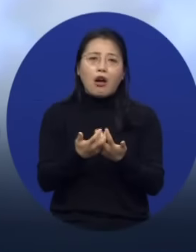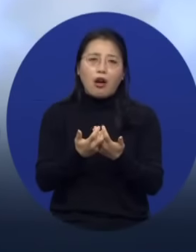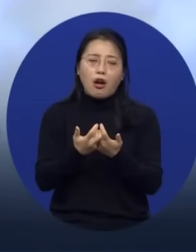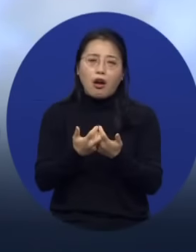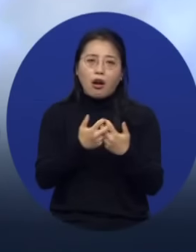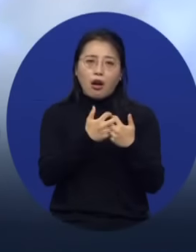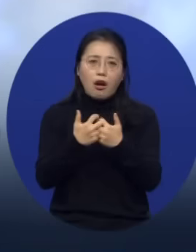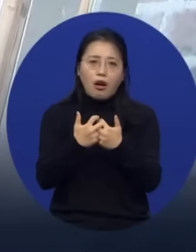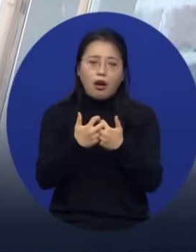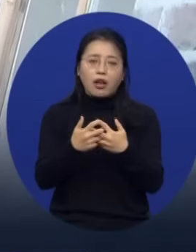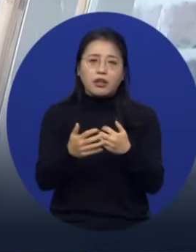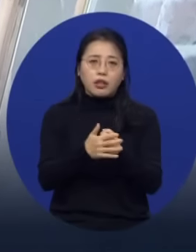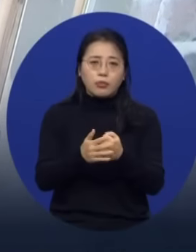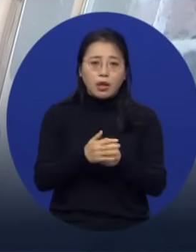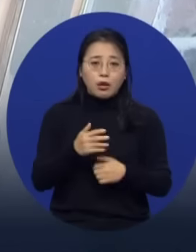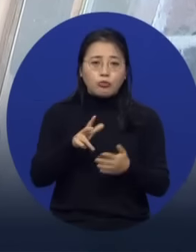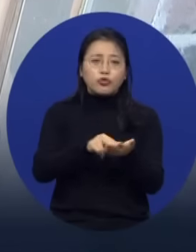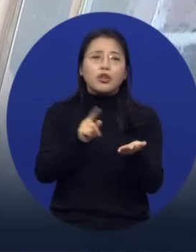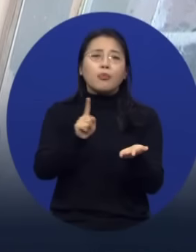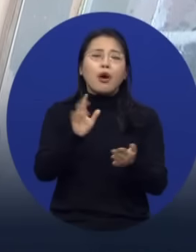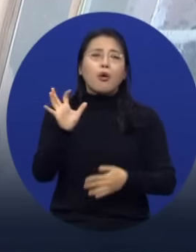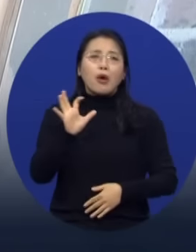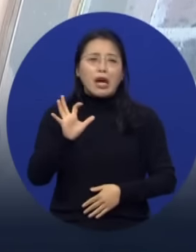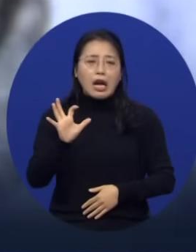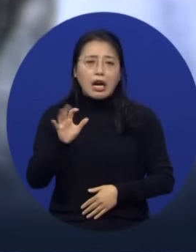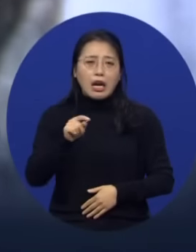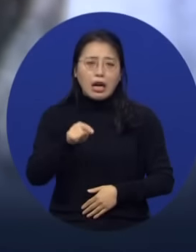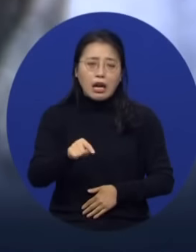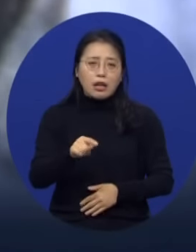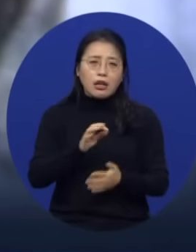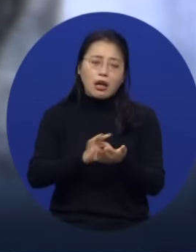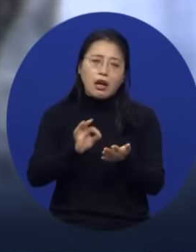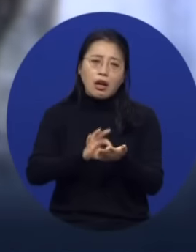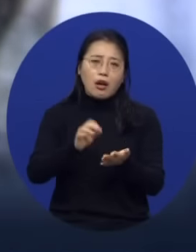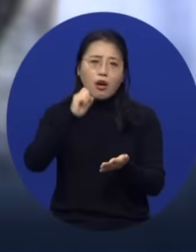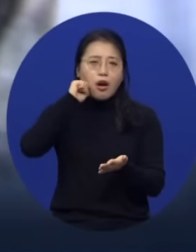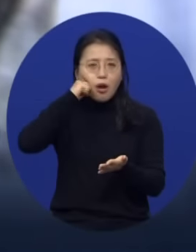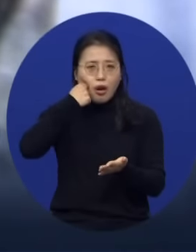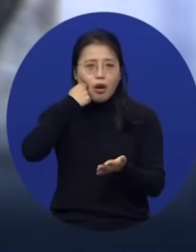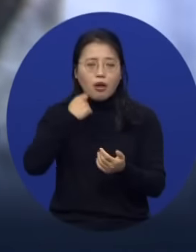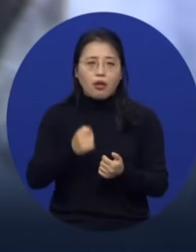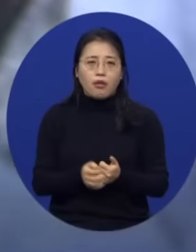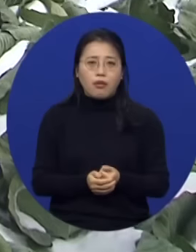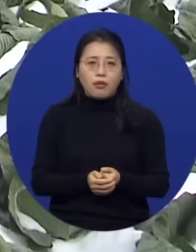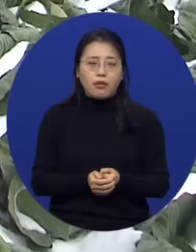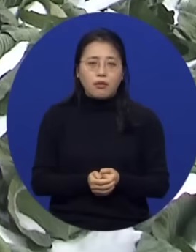일단 기본적으로 화장실이라든가 뭐 이렇게 씻어야 될 것들도 있는데 이게 할 수가 없어가지고.